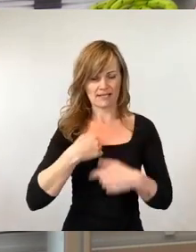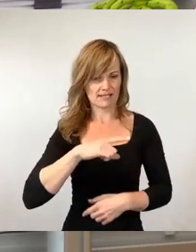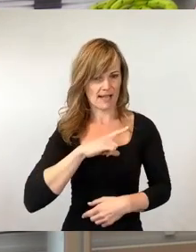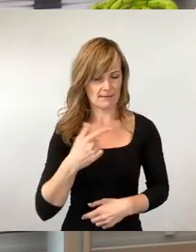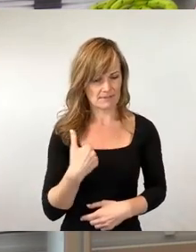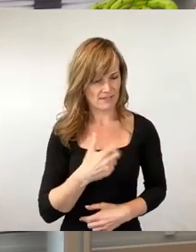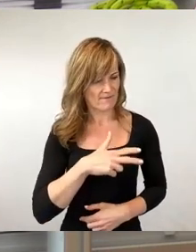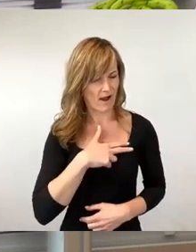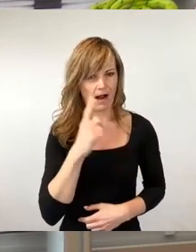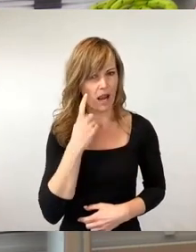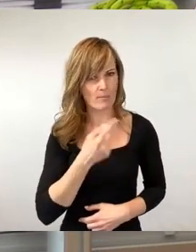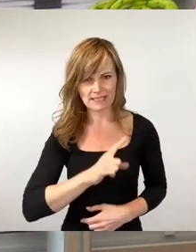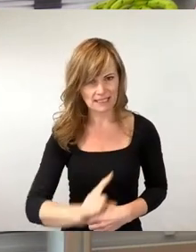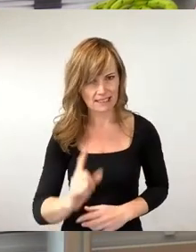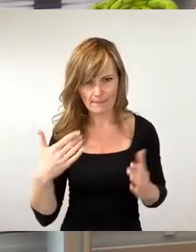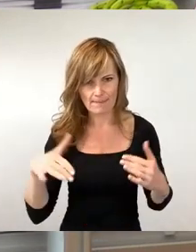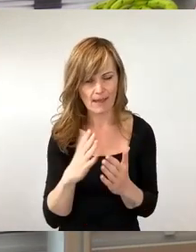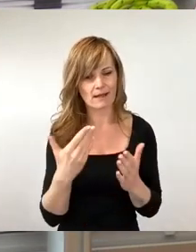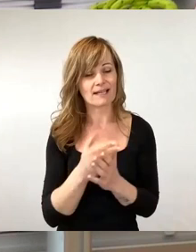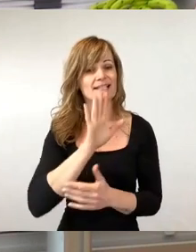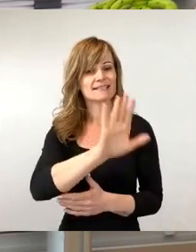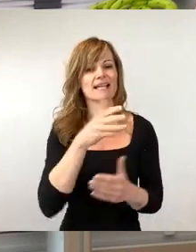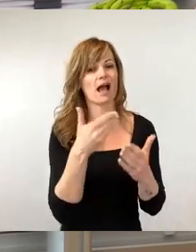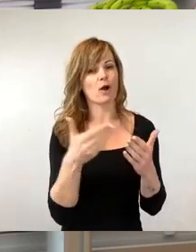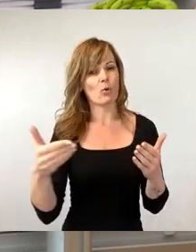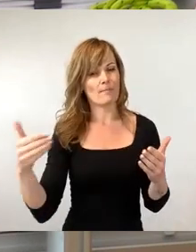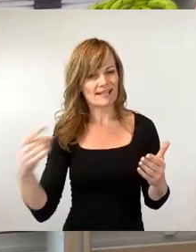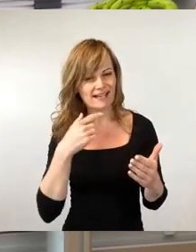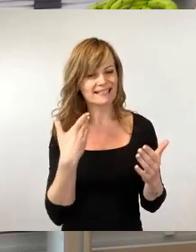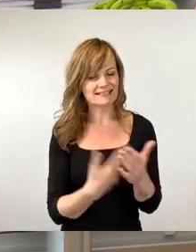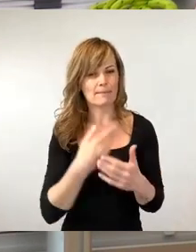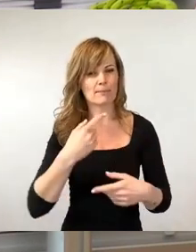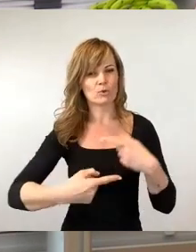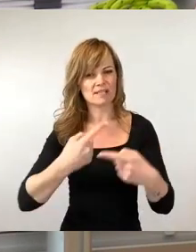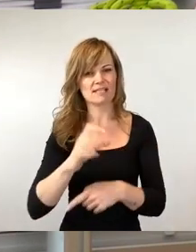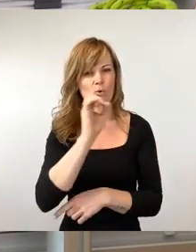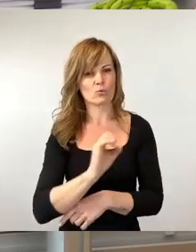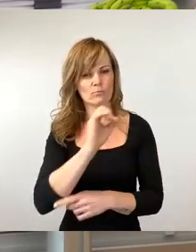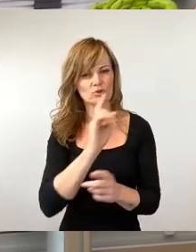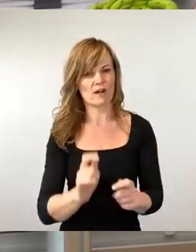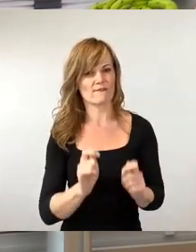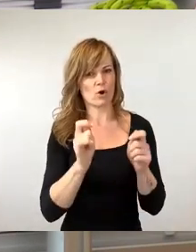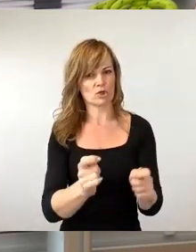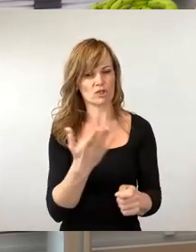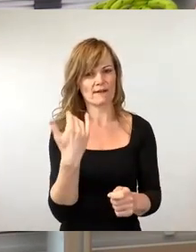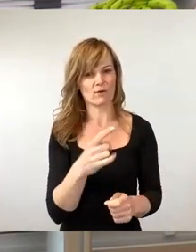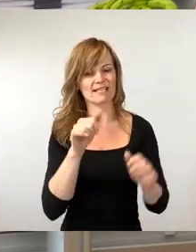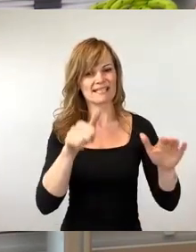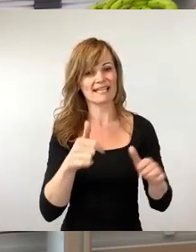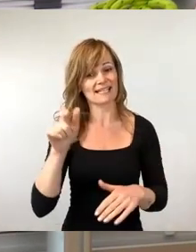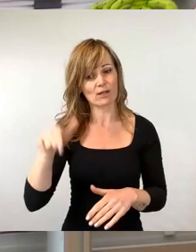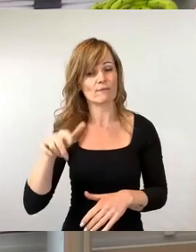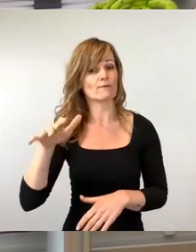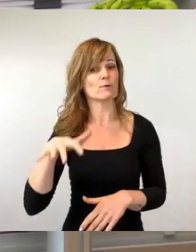geglaubt, nämlich die Argumentation, es ist ein prozessökonomischer Vorschlag von 16 auf 15